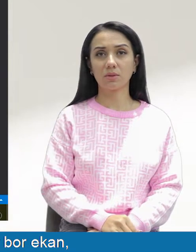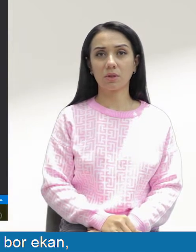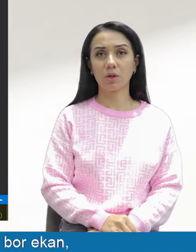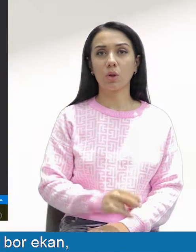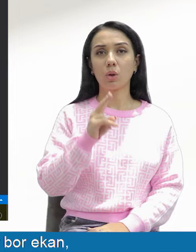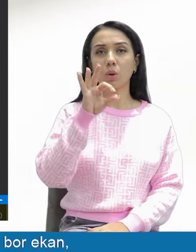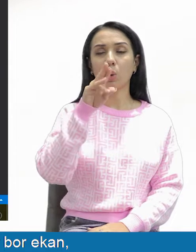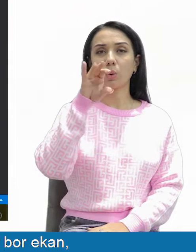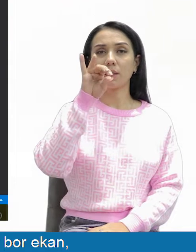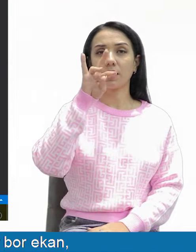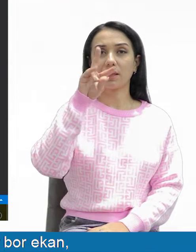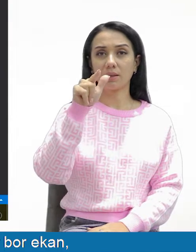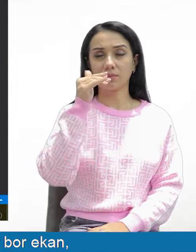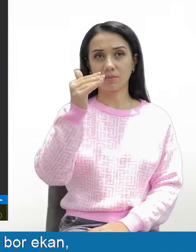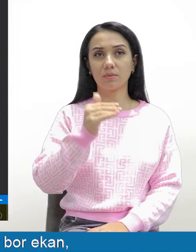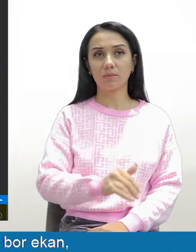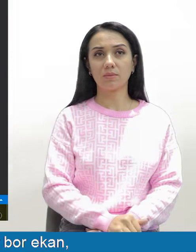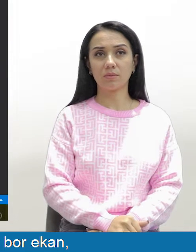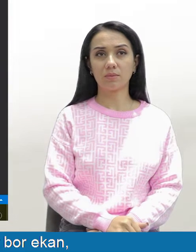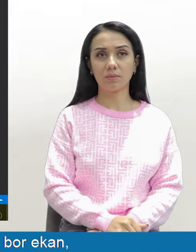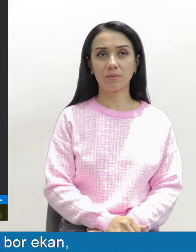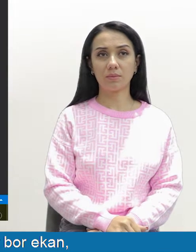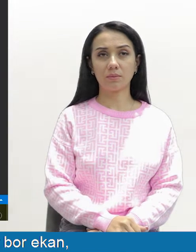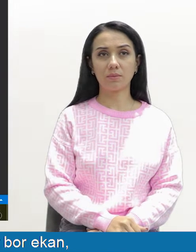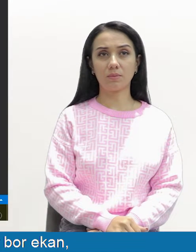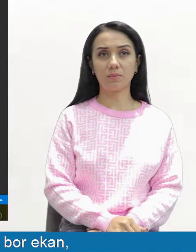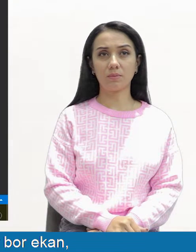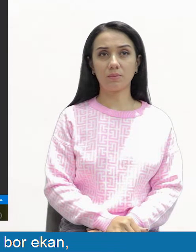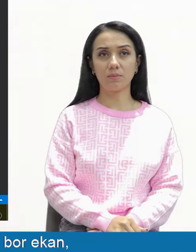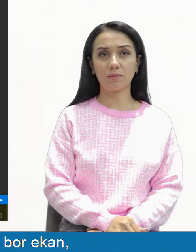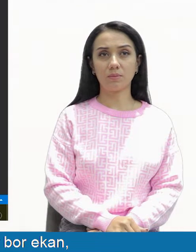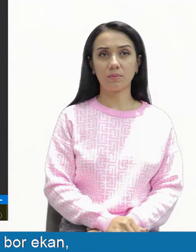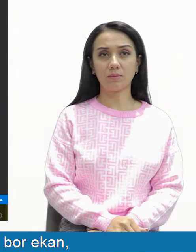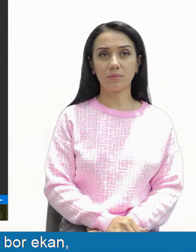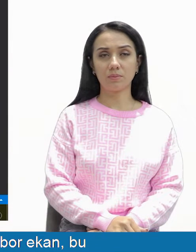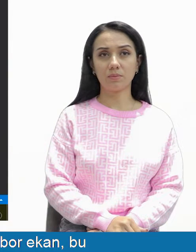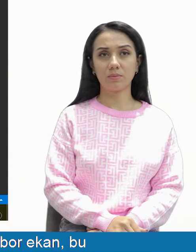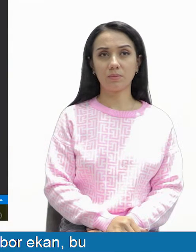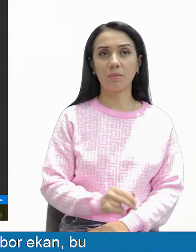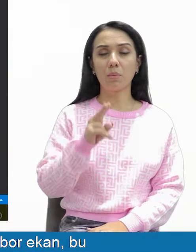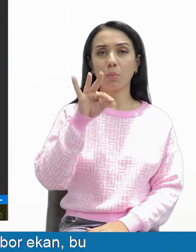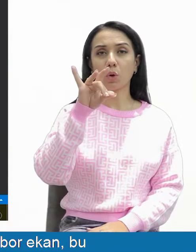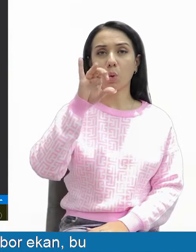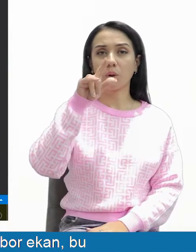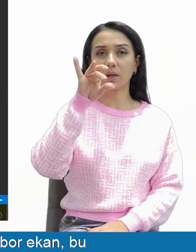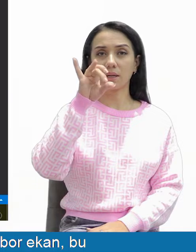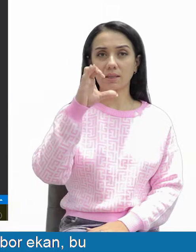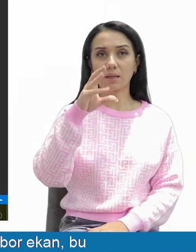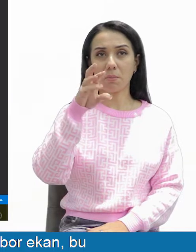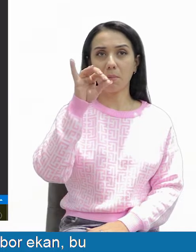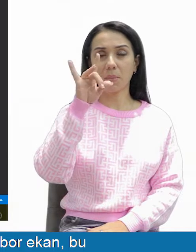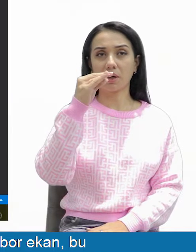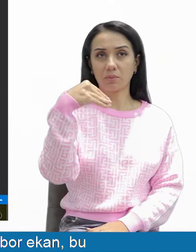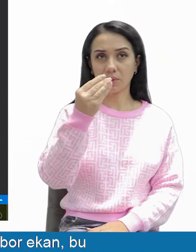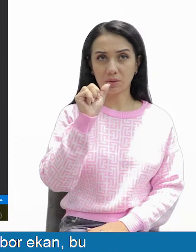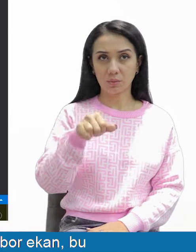Loading masalani loading beramiz. Undan keyin nima beramiz? Undan keyin mana progress bar bor ekan. Progress bar bersak bo'ladi. Undan